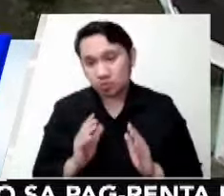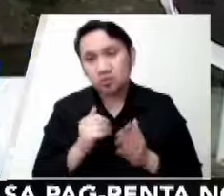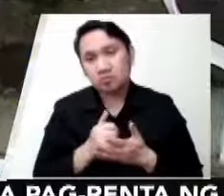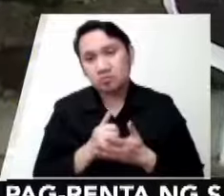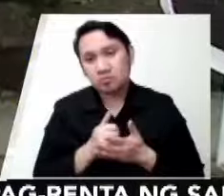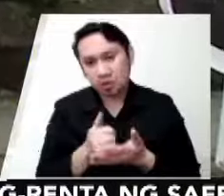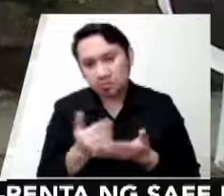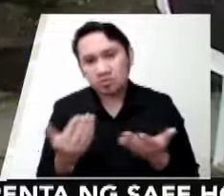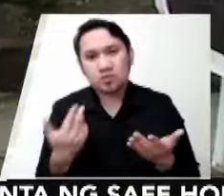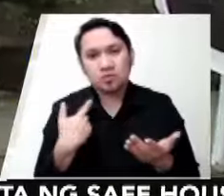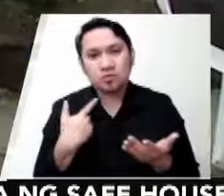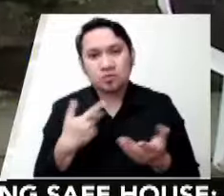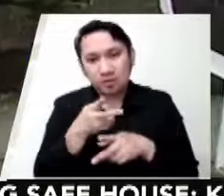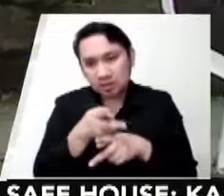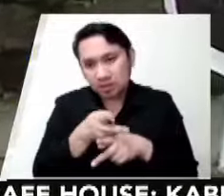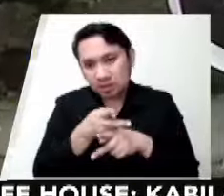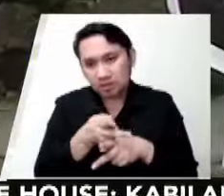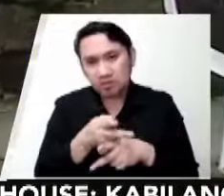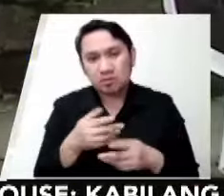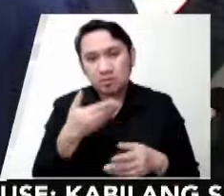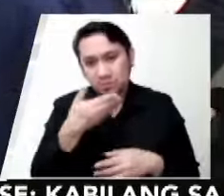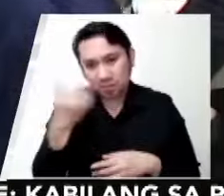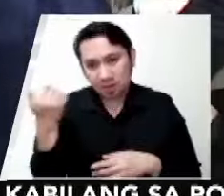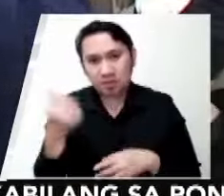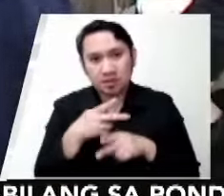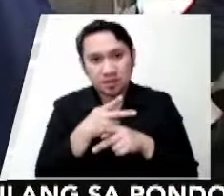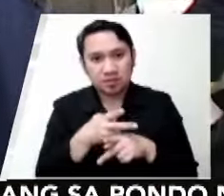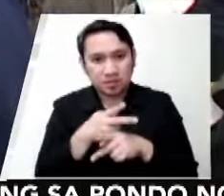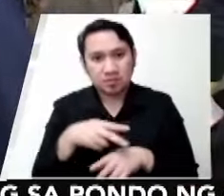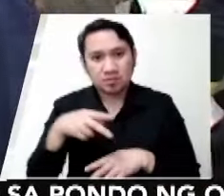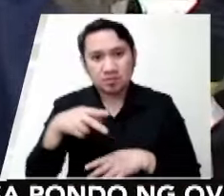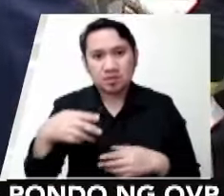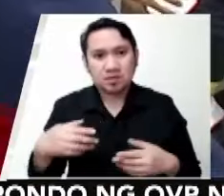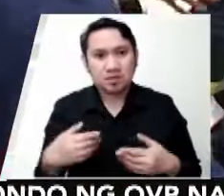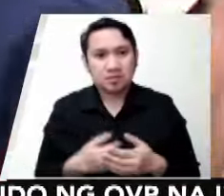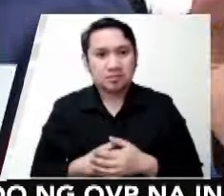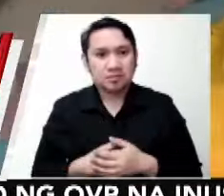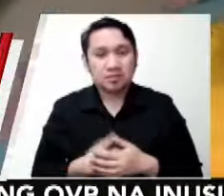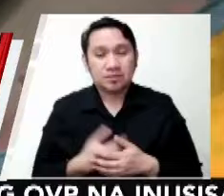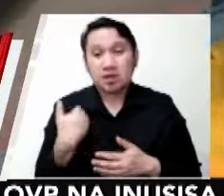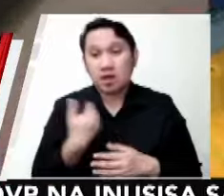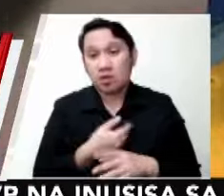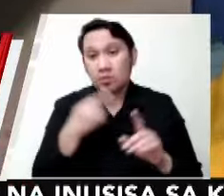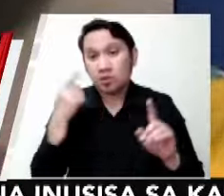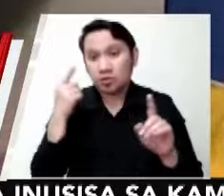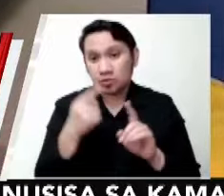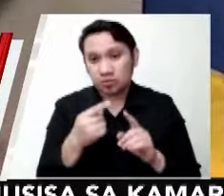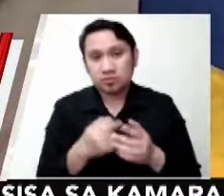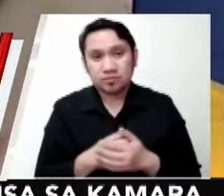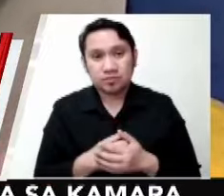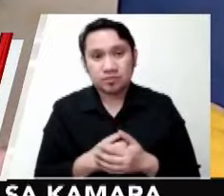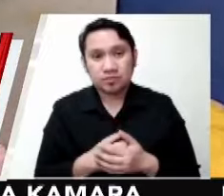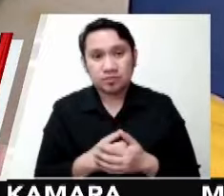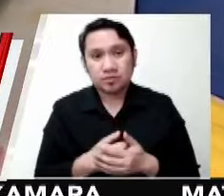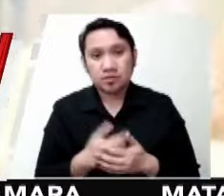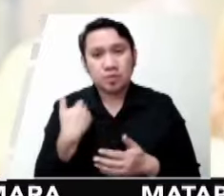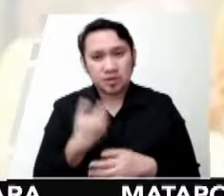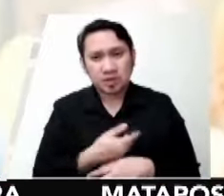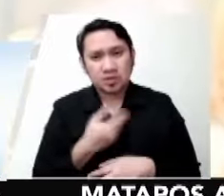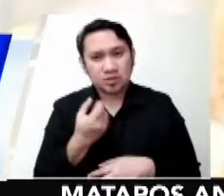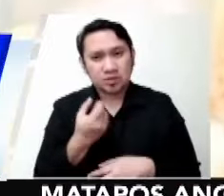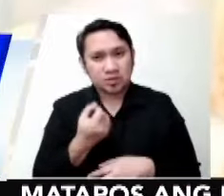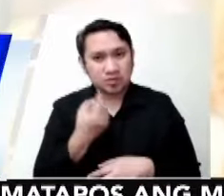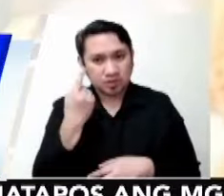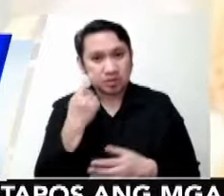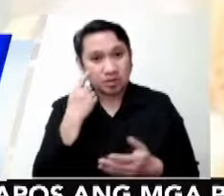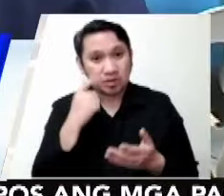good care, better care of their pets. This is our goal, not to bridge the gap. We do understand and we do recognize that everyone